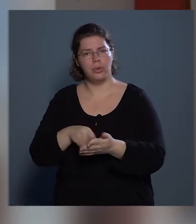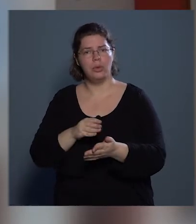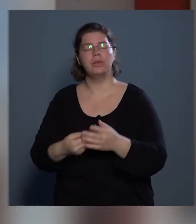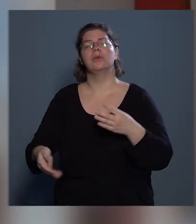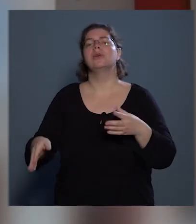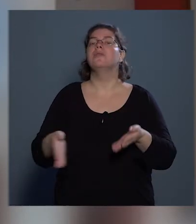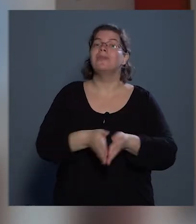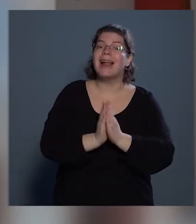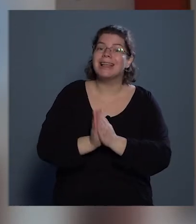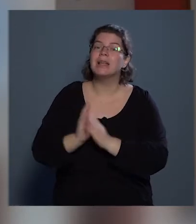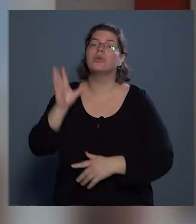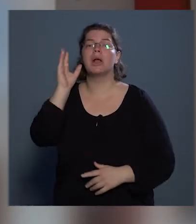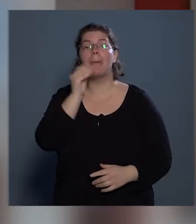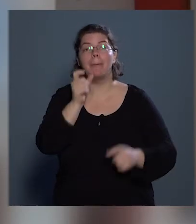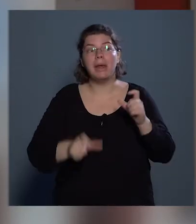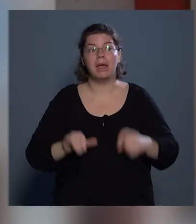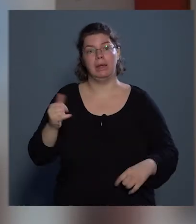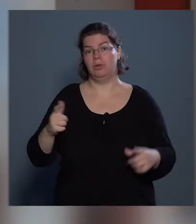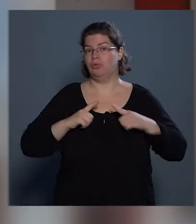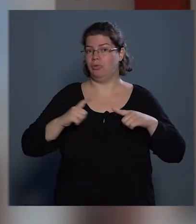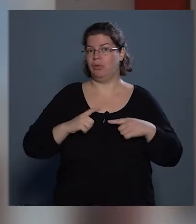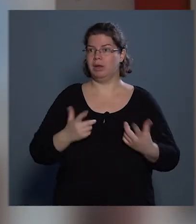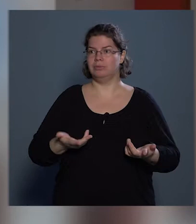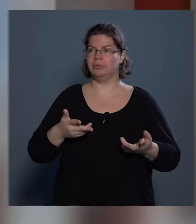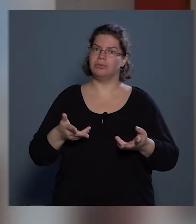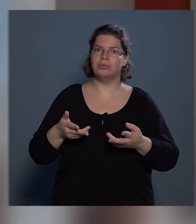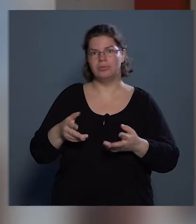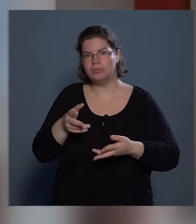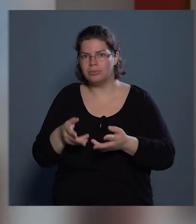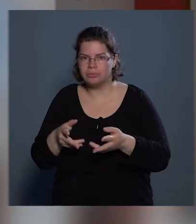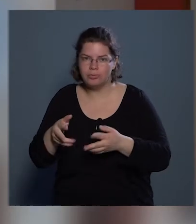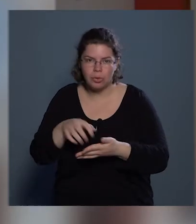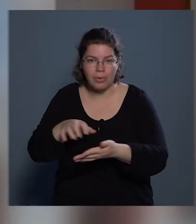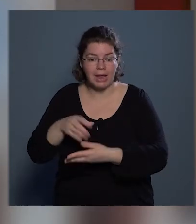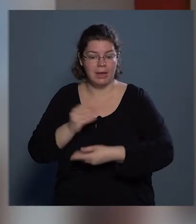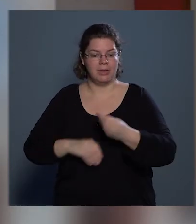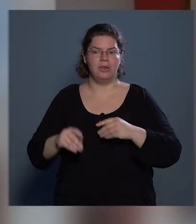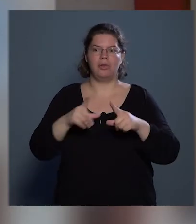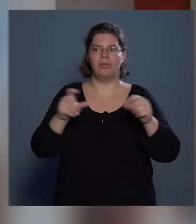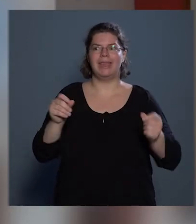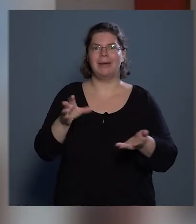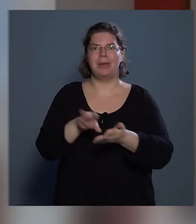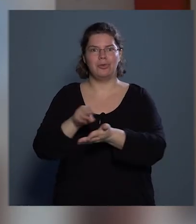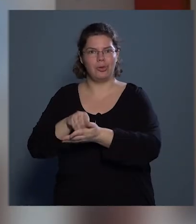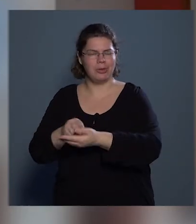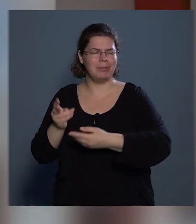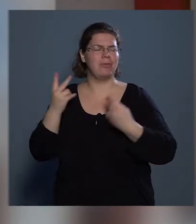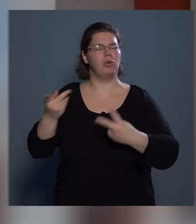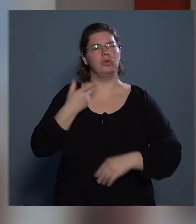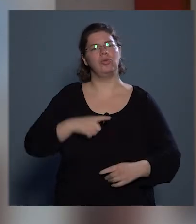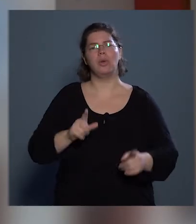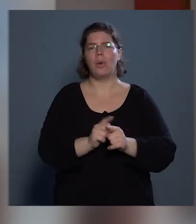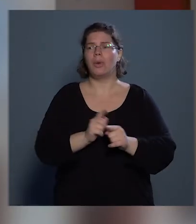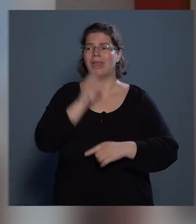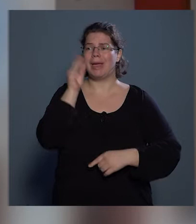embereket, és vártuk ezeket a szövegeket, illetve a fényképeket gyűjtögettük, mert fontos volt, hogy olyan emberekről kerüljön be, akik értékesek